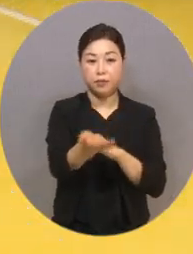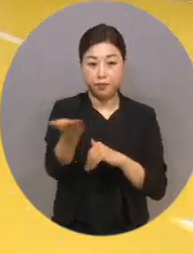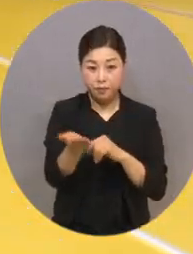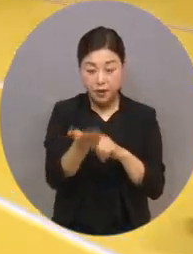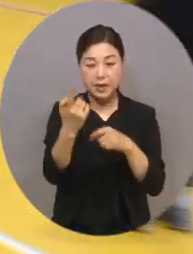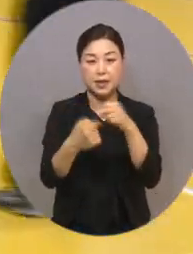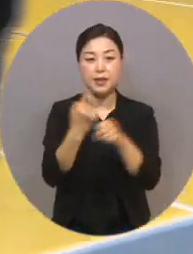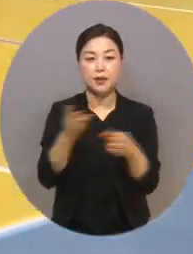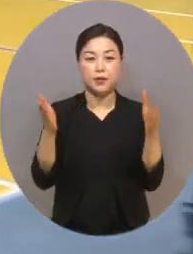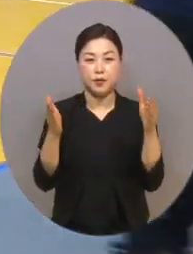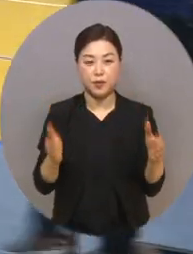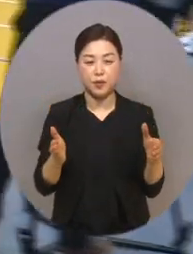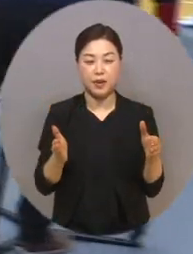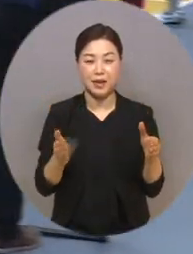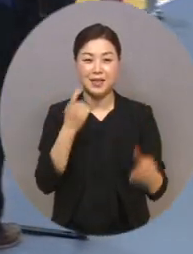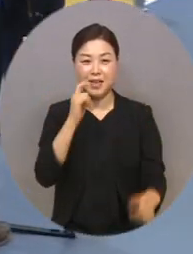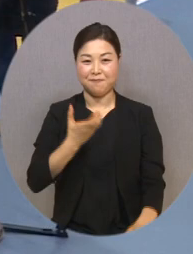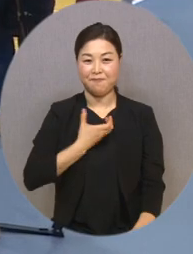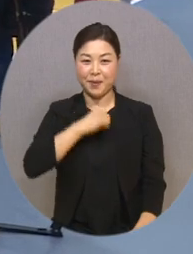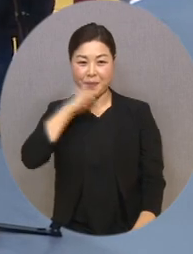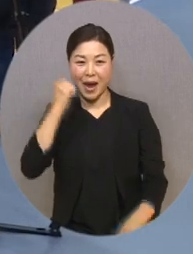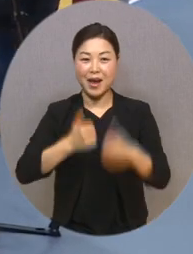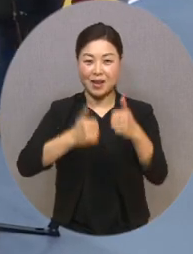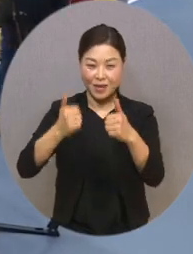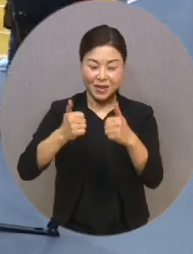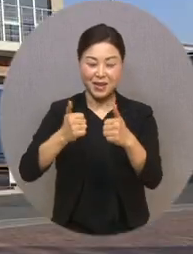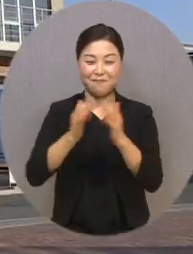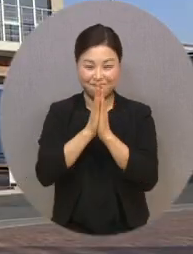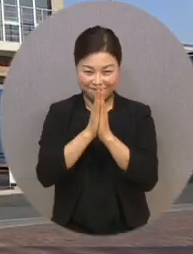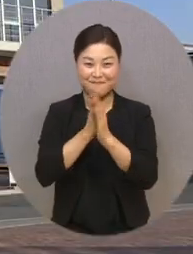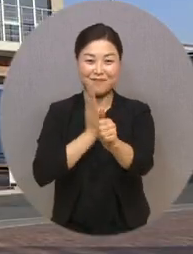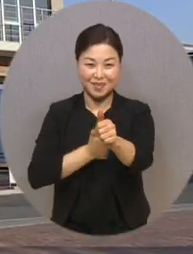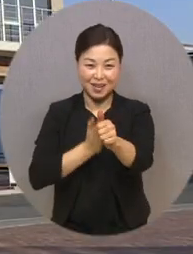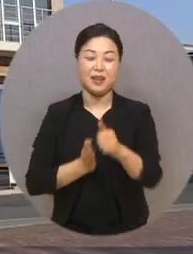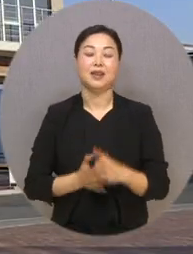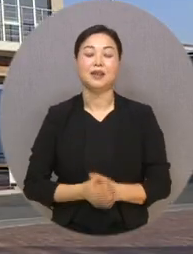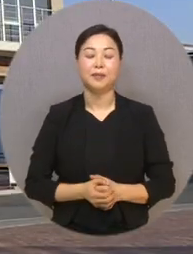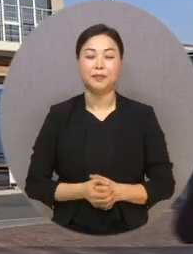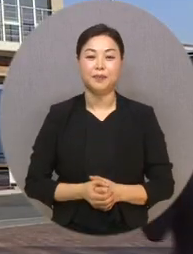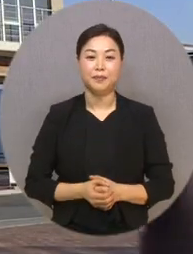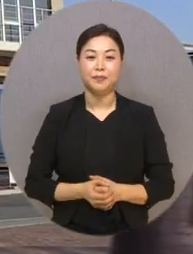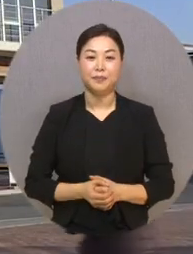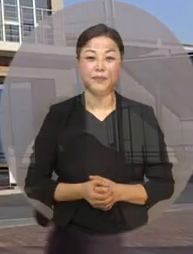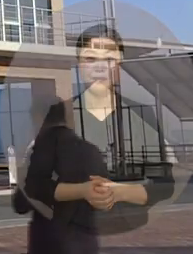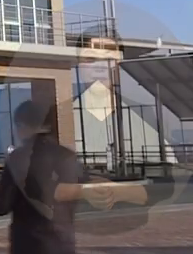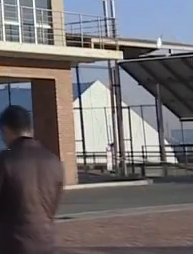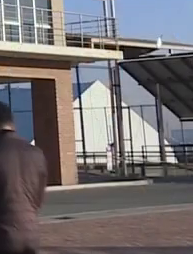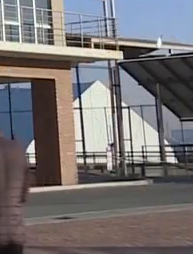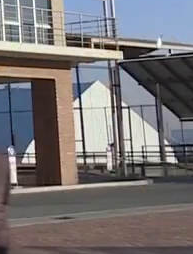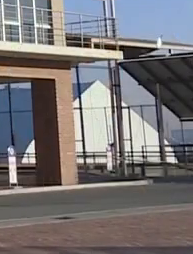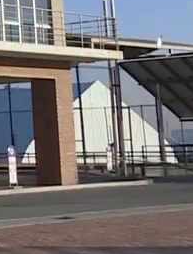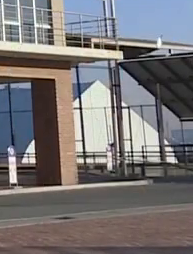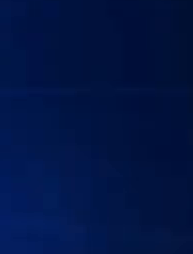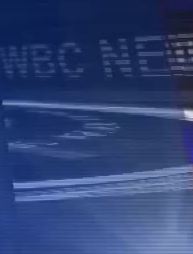한 해 동안 금빛 레이스를 펼쳐나가기를 기원합니다. 복지TV 뉴스 김은별입니다.